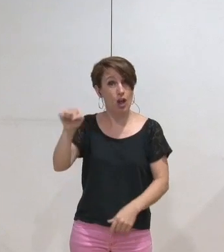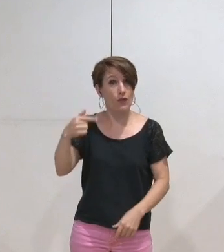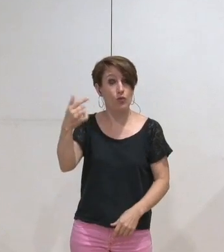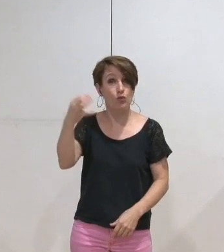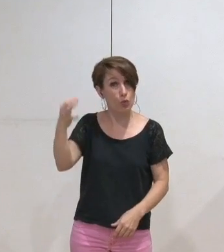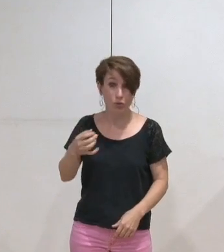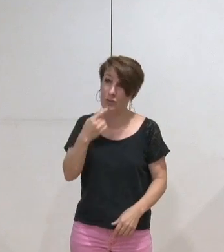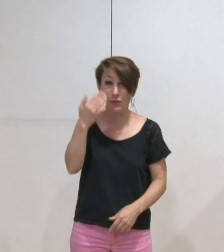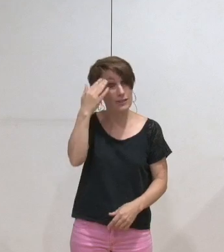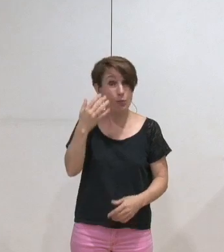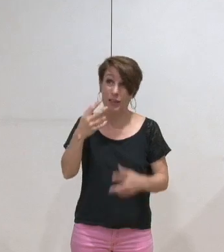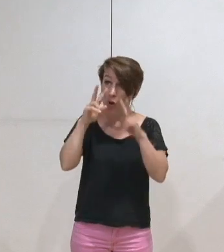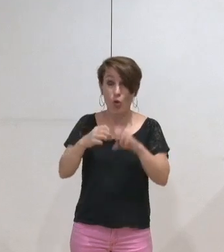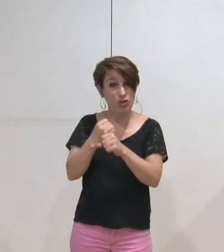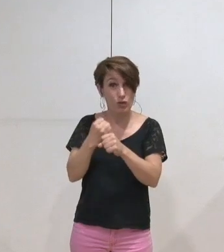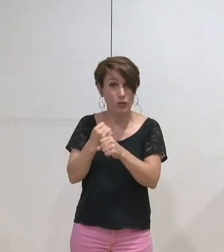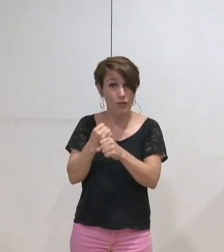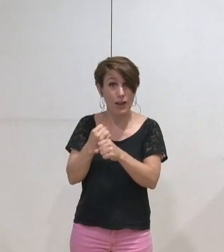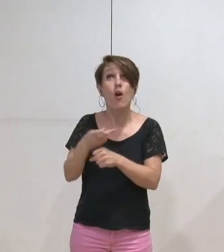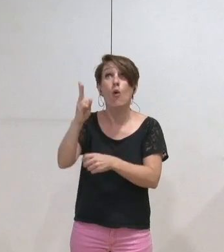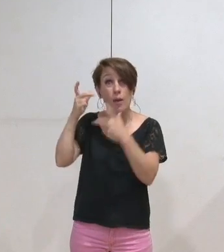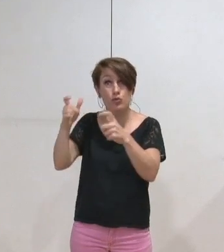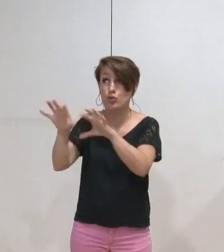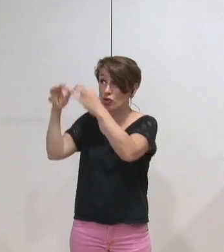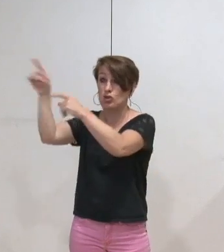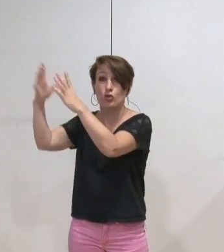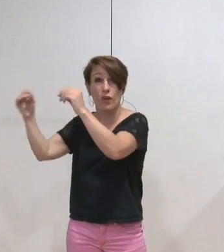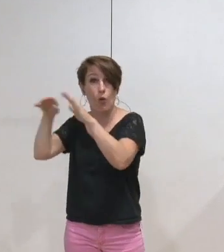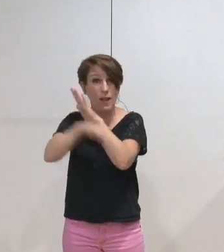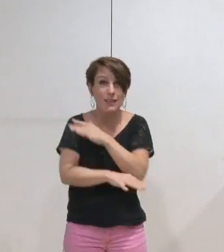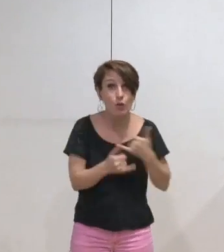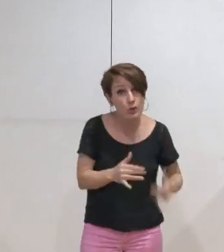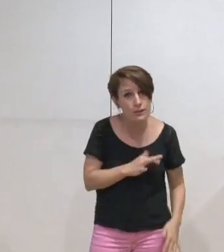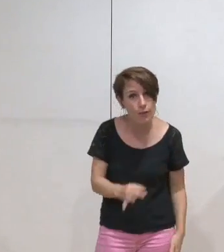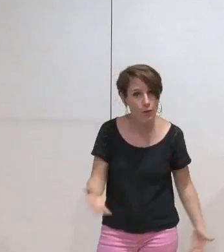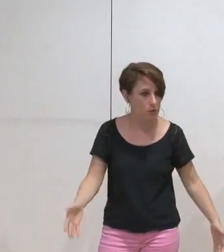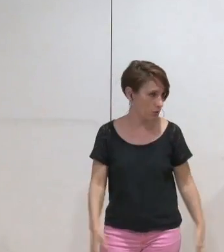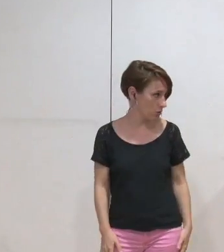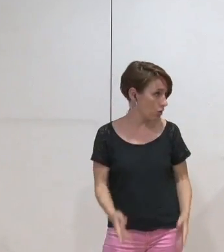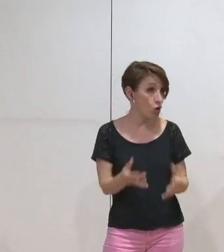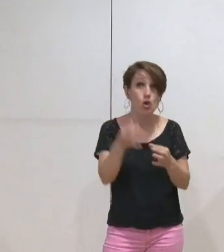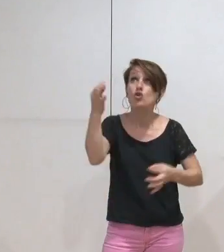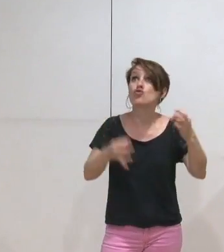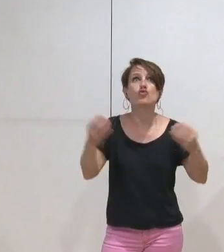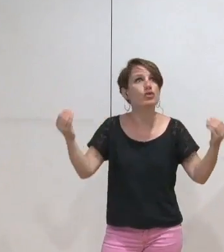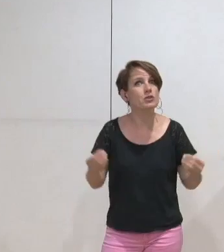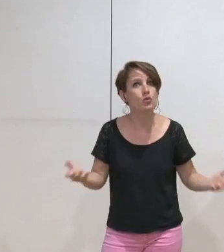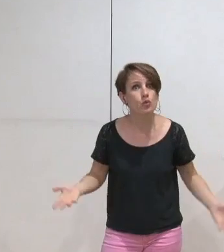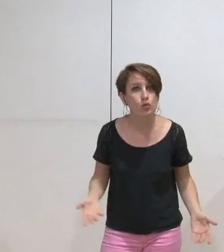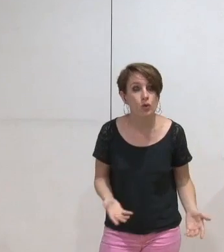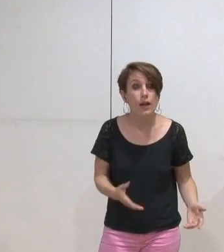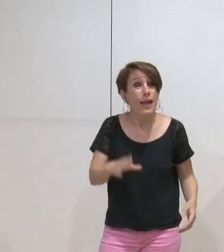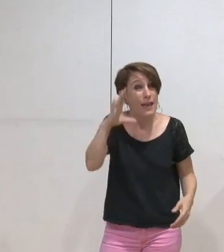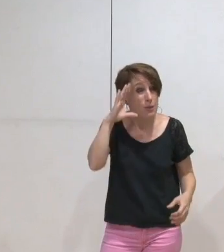travail on a plus de chance d'en trouver là-bas que d'en trouver ici où sont la justice et l'équité quand l'hébergement d'urgence est